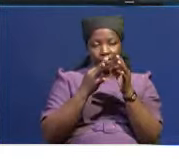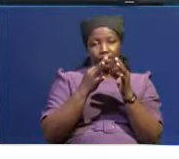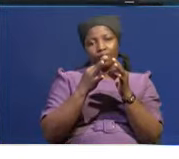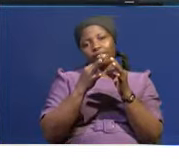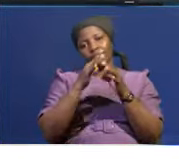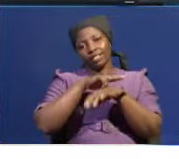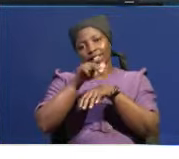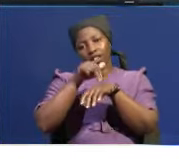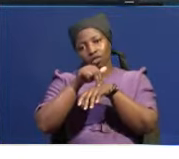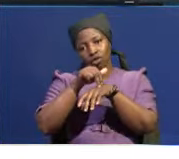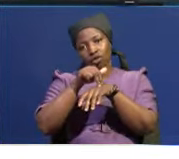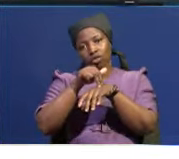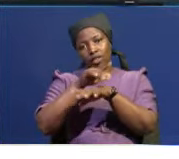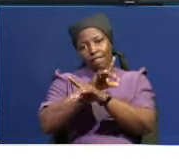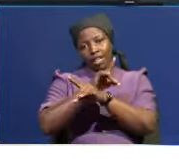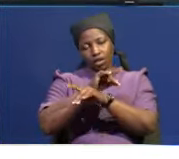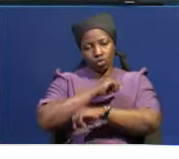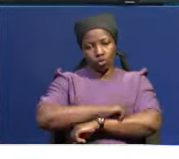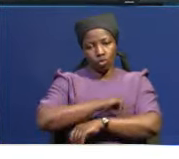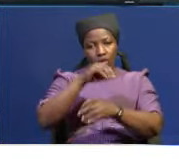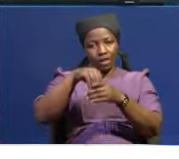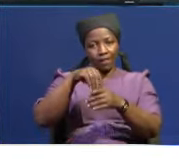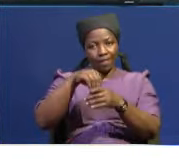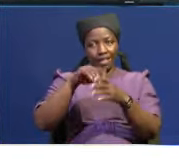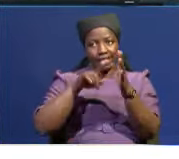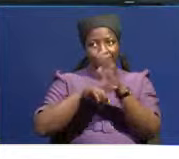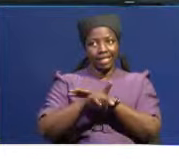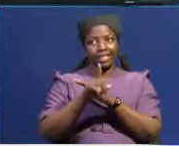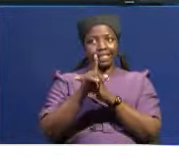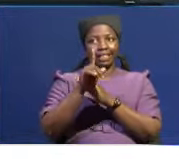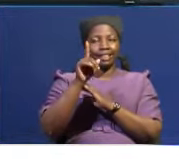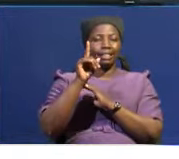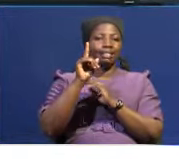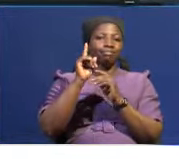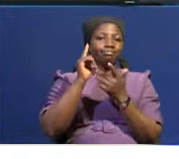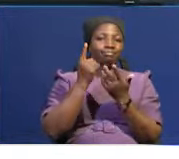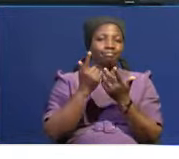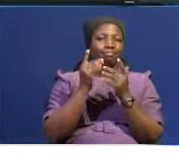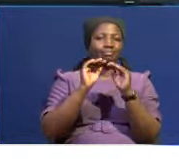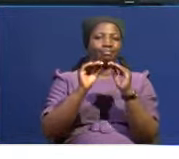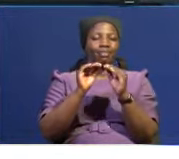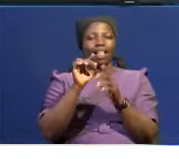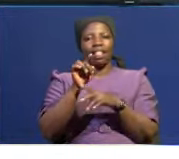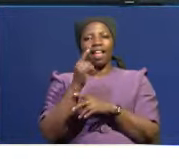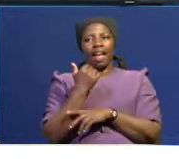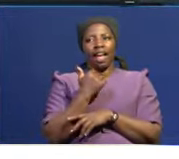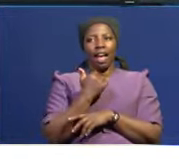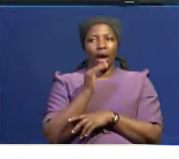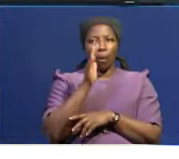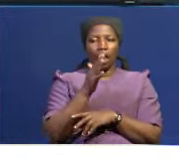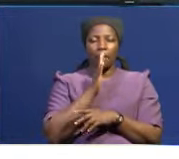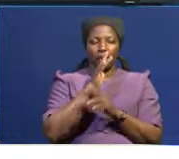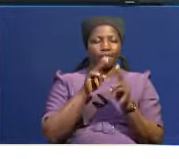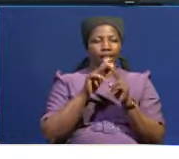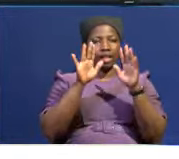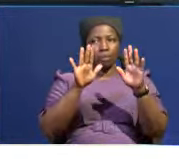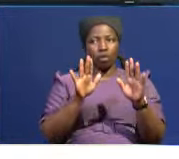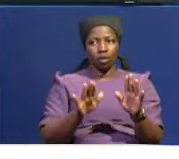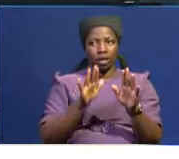ulinzi itasaidia katika kukabiliana na changamoto zinazojitokeza kutokana na mabadiliko ya hali ya mazingira na usalama